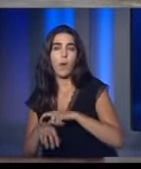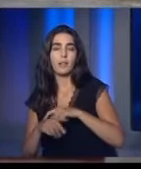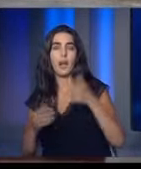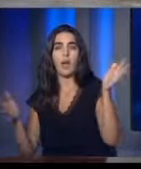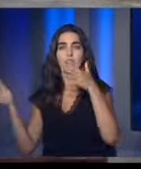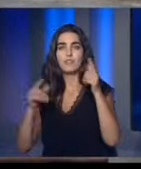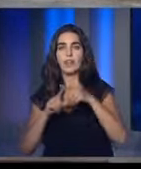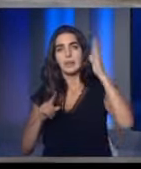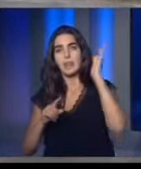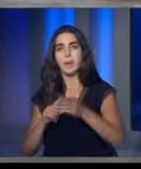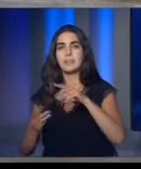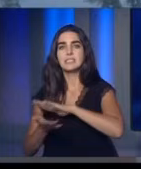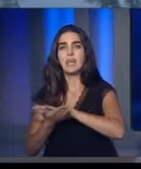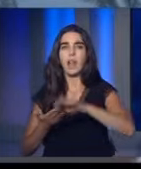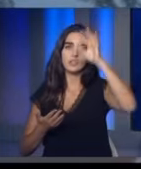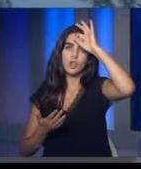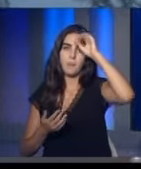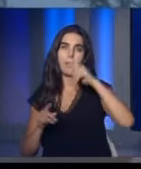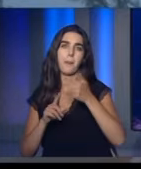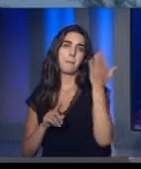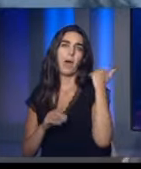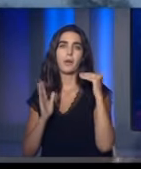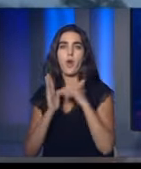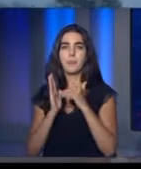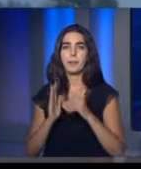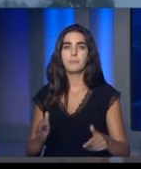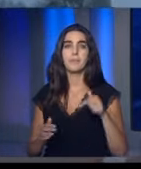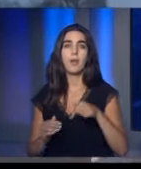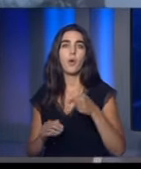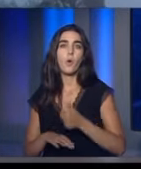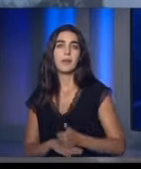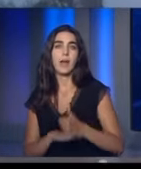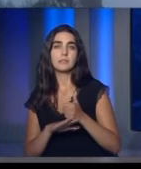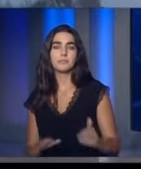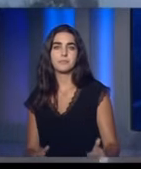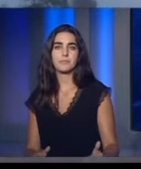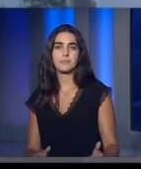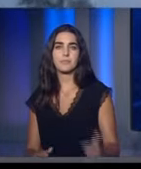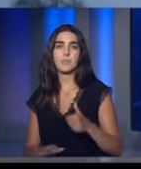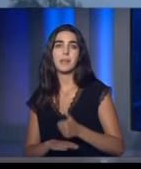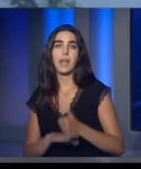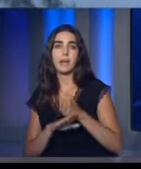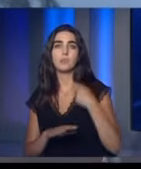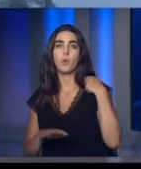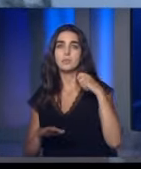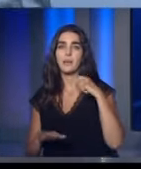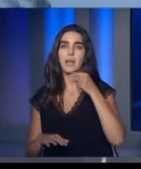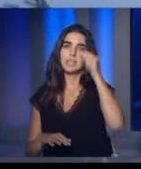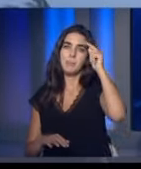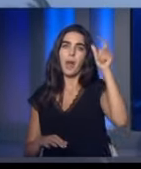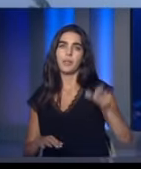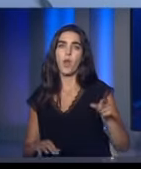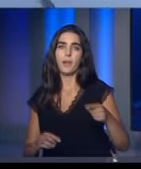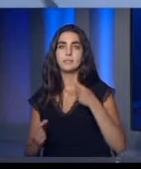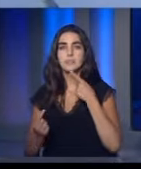من التحذيرات من النتائج الكارثية التي قد يخلفها، ضربت العاصفة ساحلها الجنوبي أمس